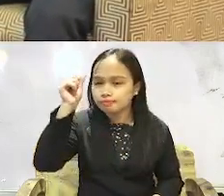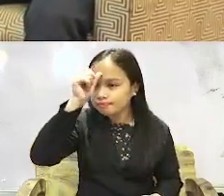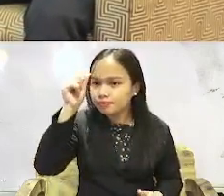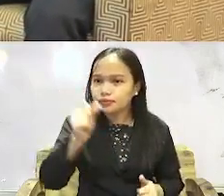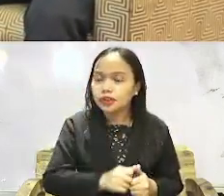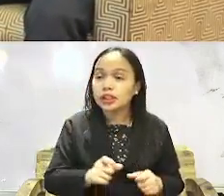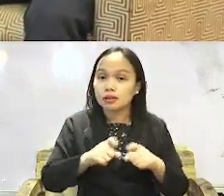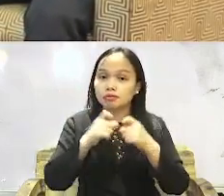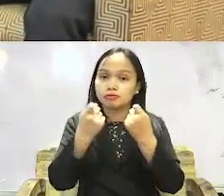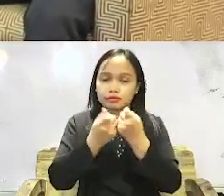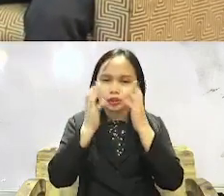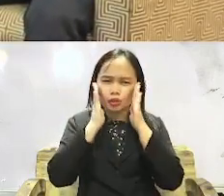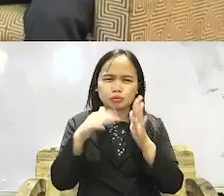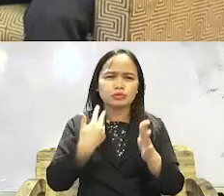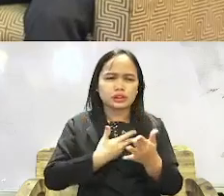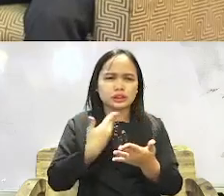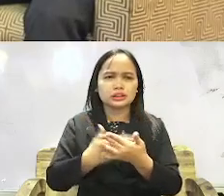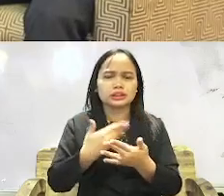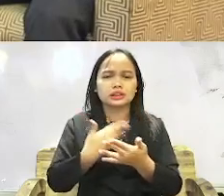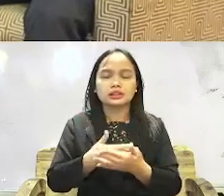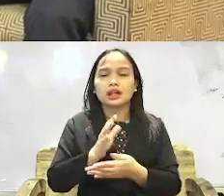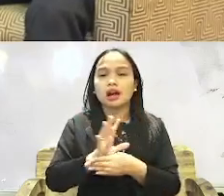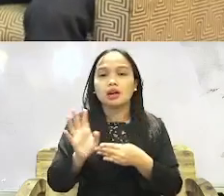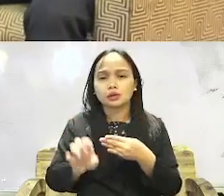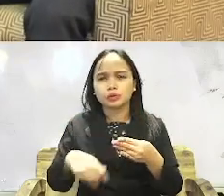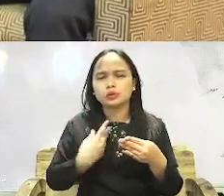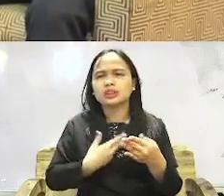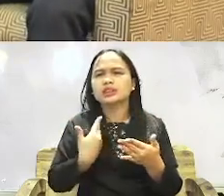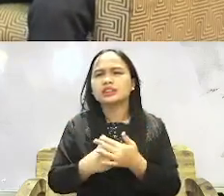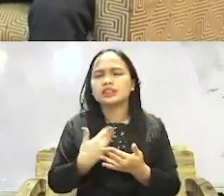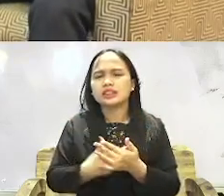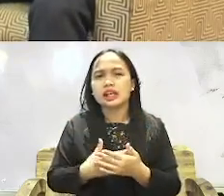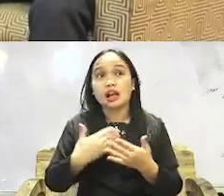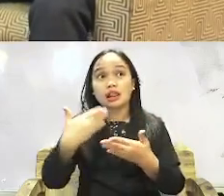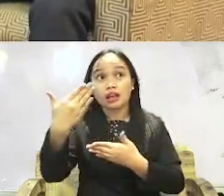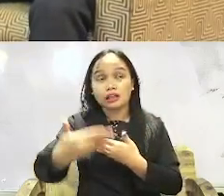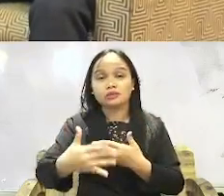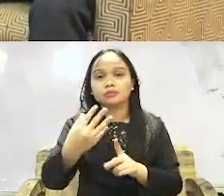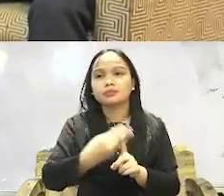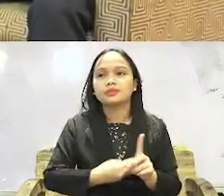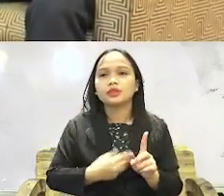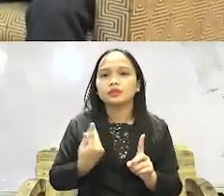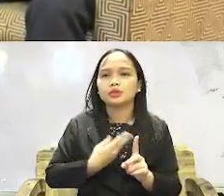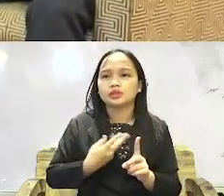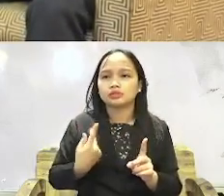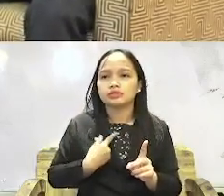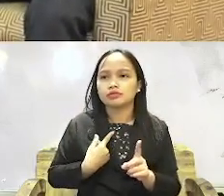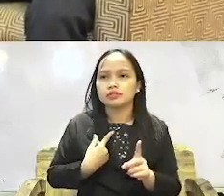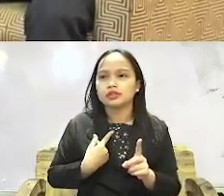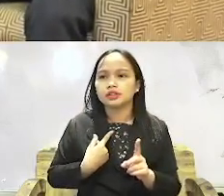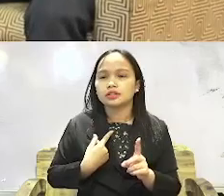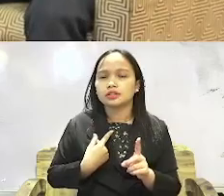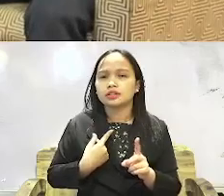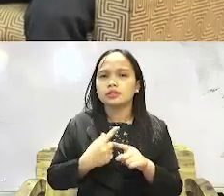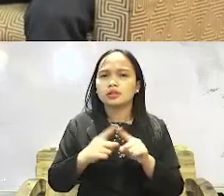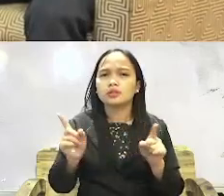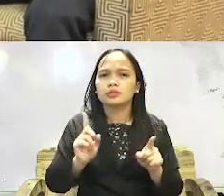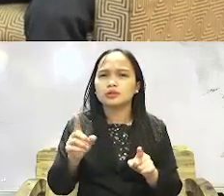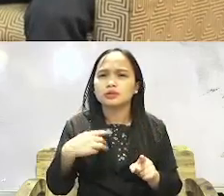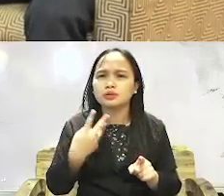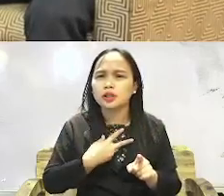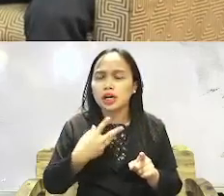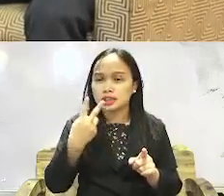listen to this. Magtatapos na tayo dito eh. Another topic tayo this coming March. You see? Now, ang point ko lang dito